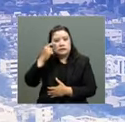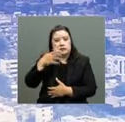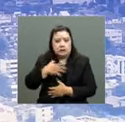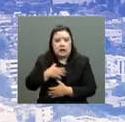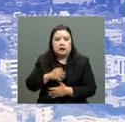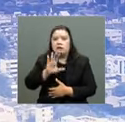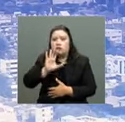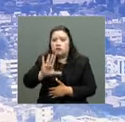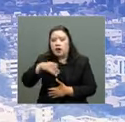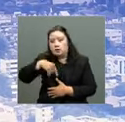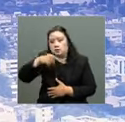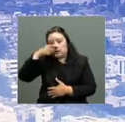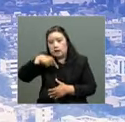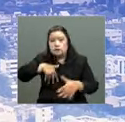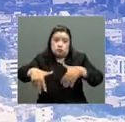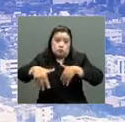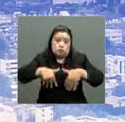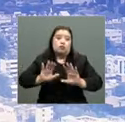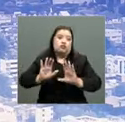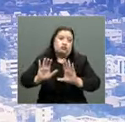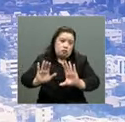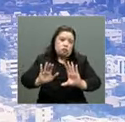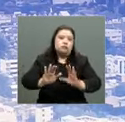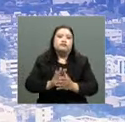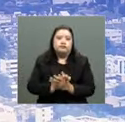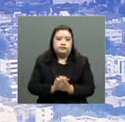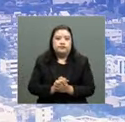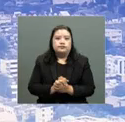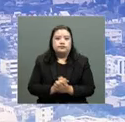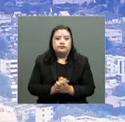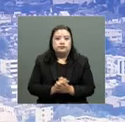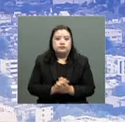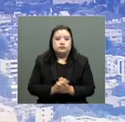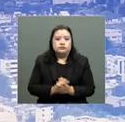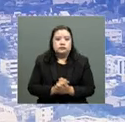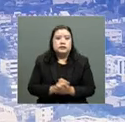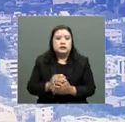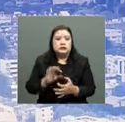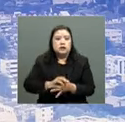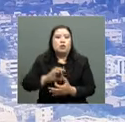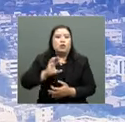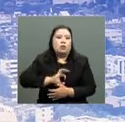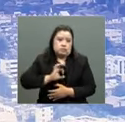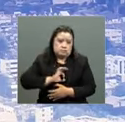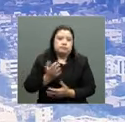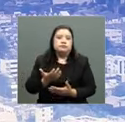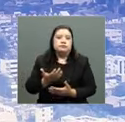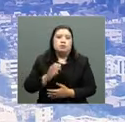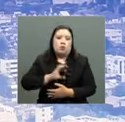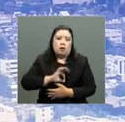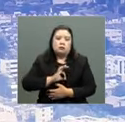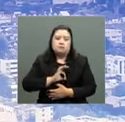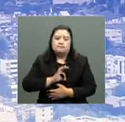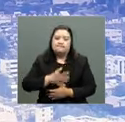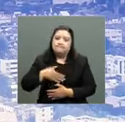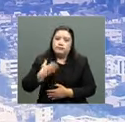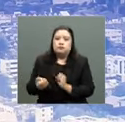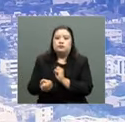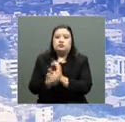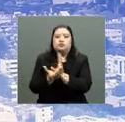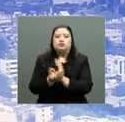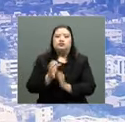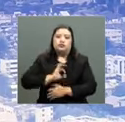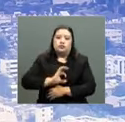ชนท่านผู้ชมทางบ้านด้วยนะครับก็คือเรื่องผลกระทบทางจิตใจครับเวลาเราเกิดภาวะวิกฤตเ